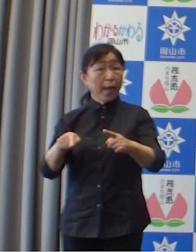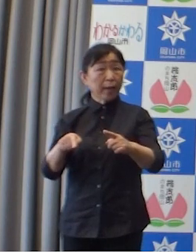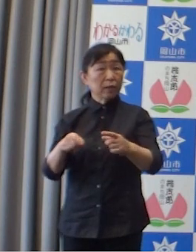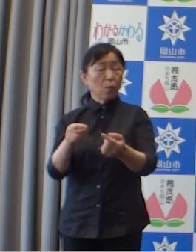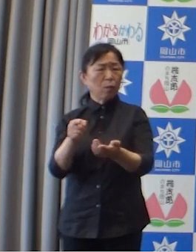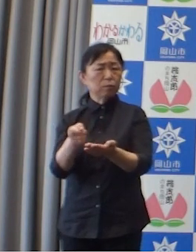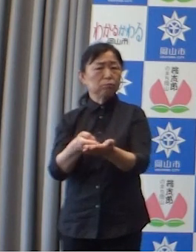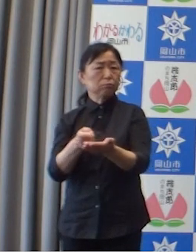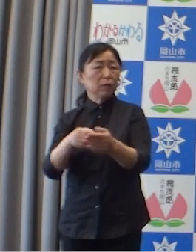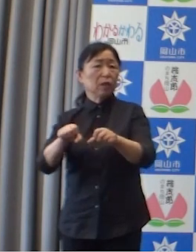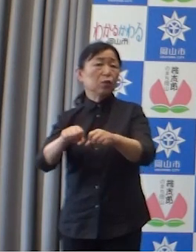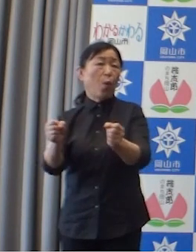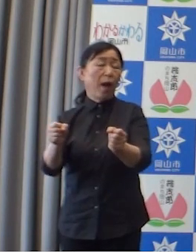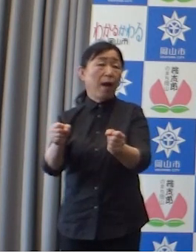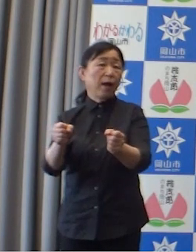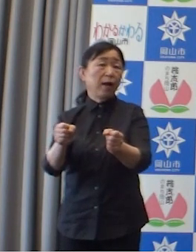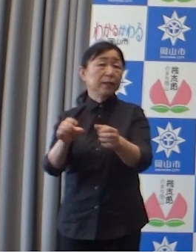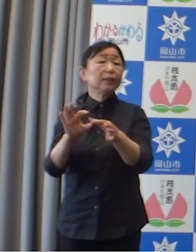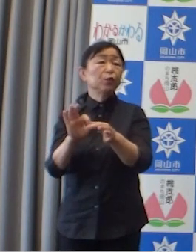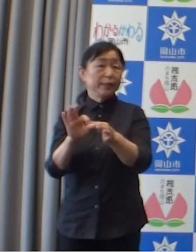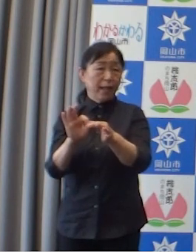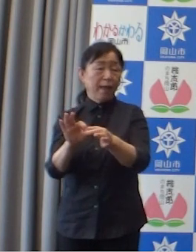は